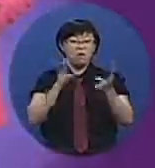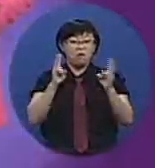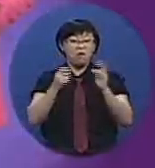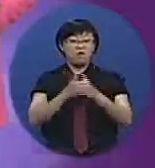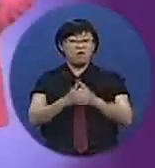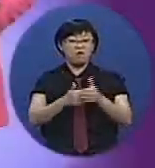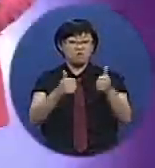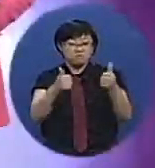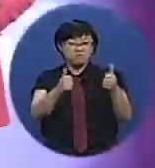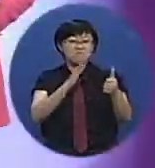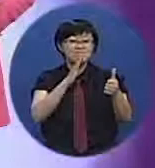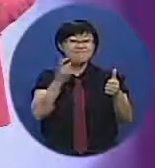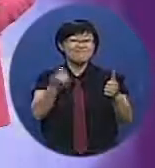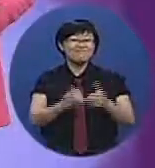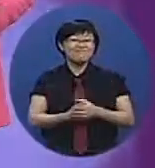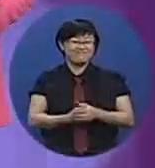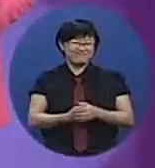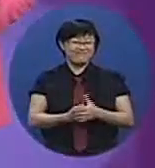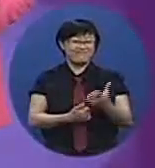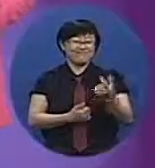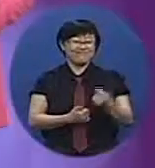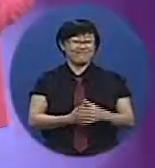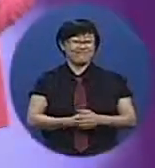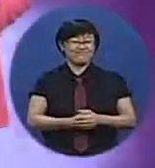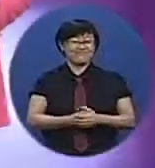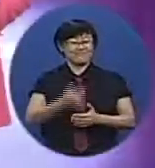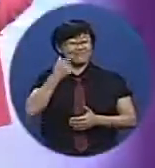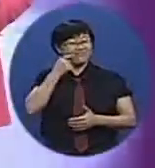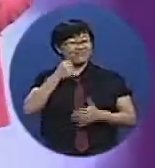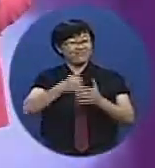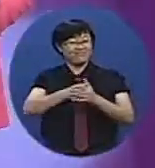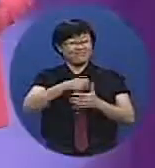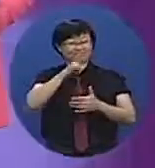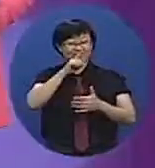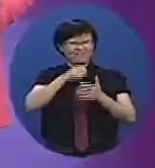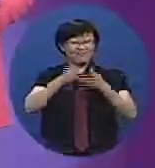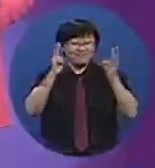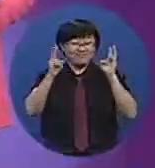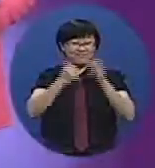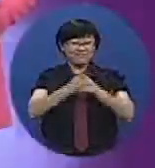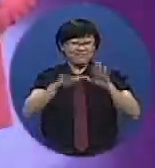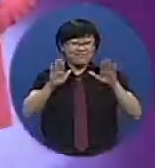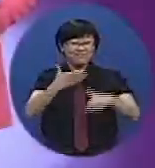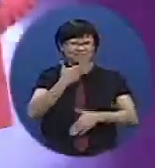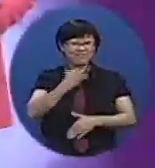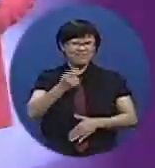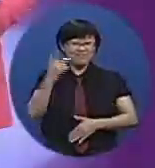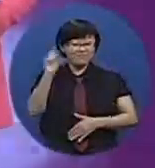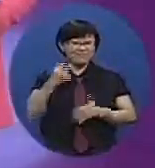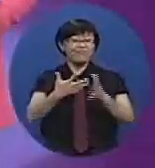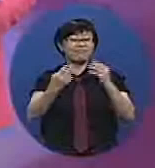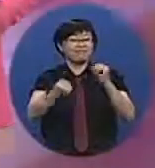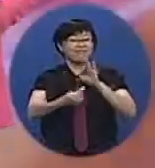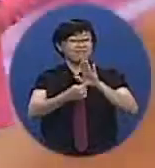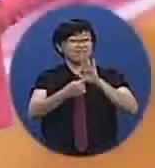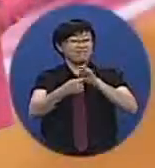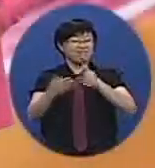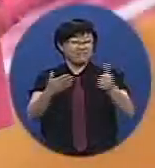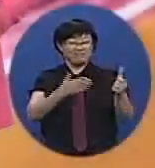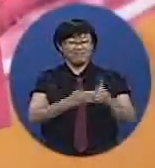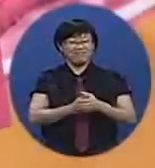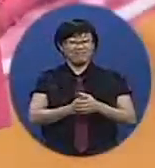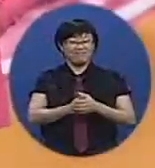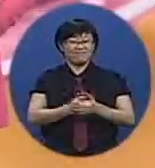회사에서 짱이겠다. 네. 인기도 자, 좋으시고. 회사에 많이 네. 이렇게 오늘 복지TV 알려주시기 바랍니다. 예,